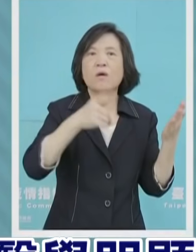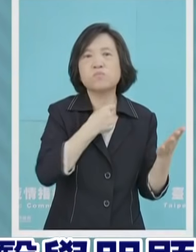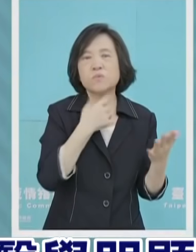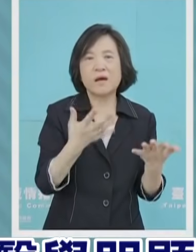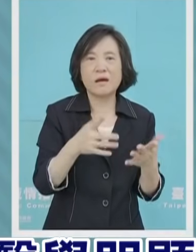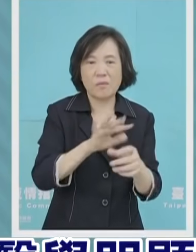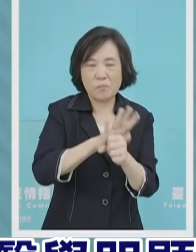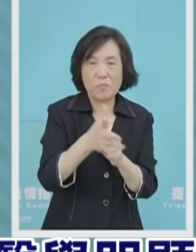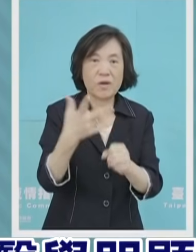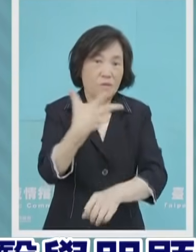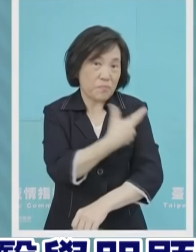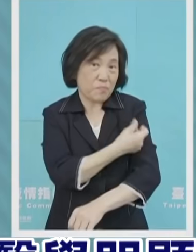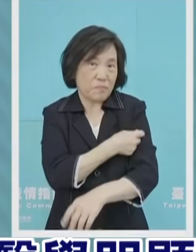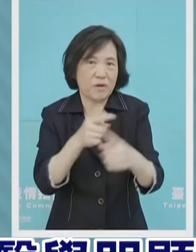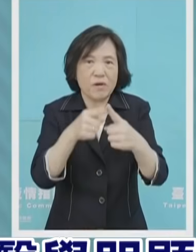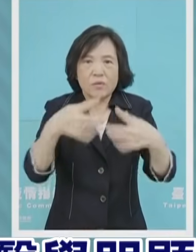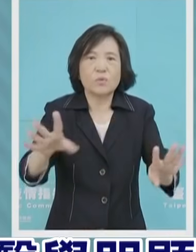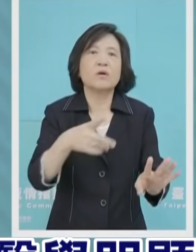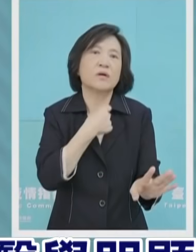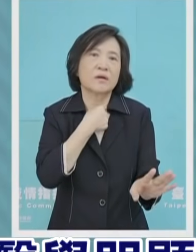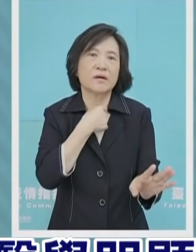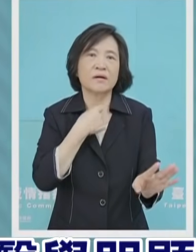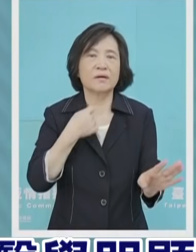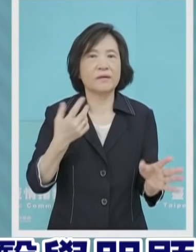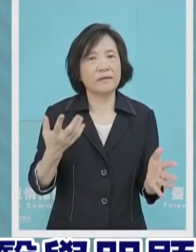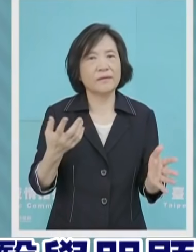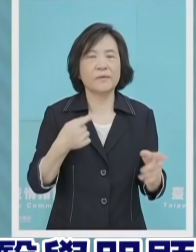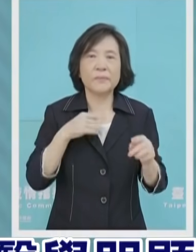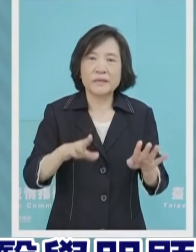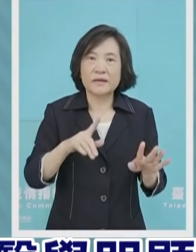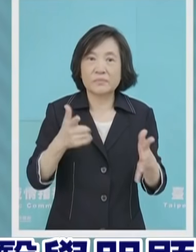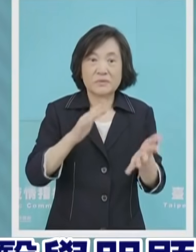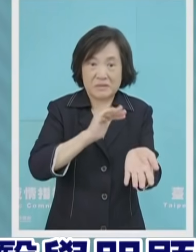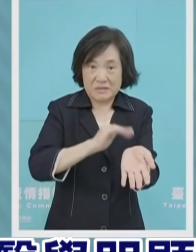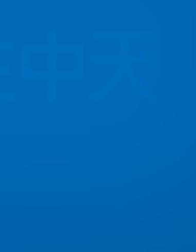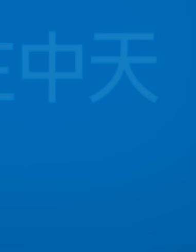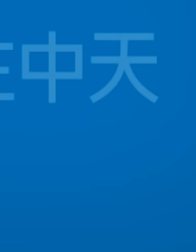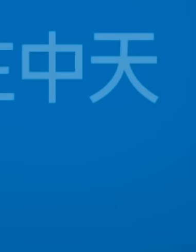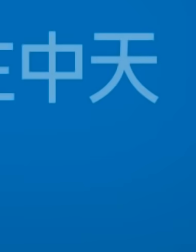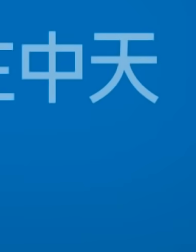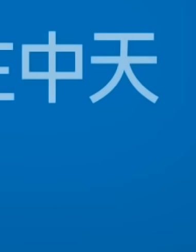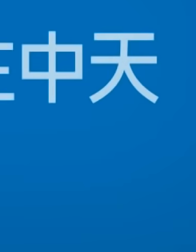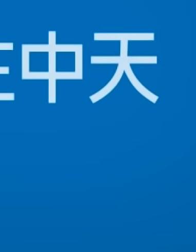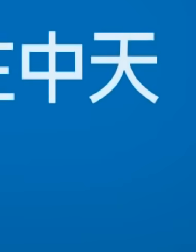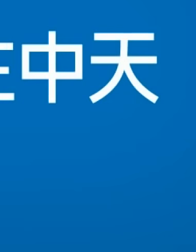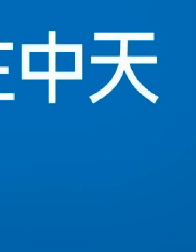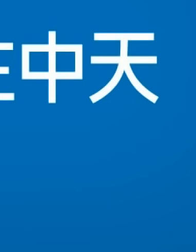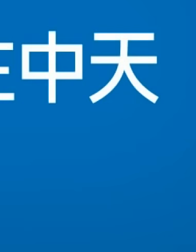而且它疫苗达到一定程度，所以这已经不是医学问题了。